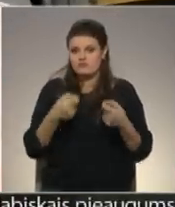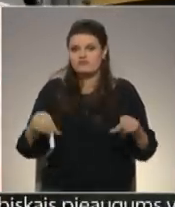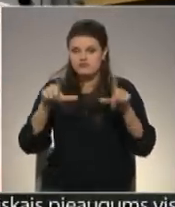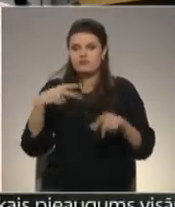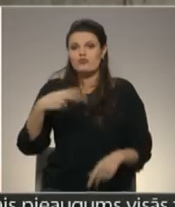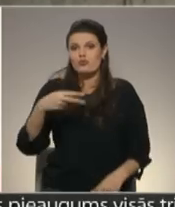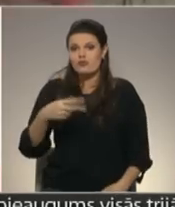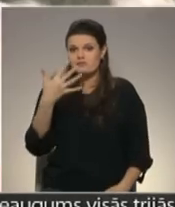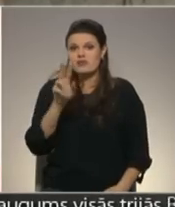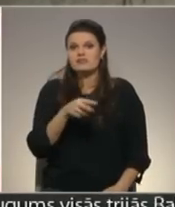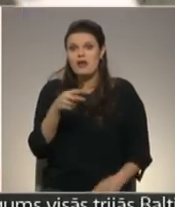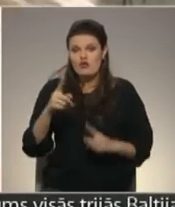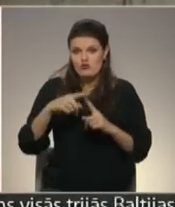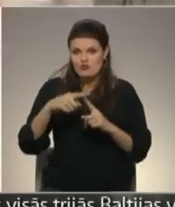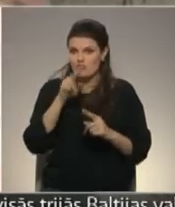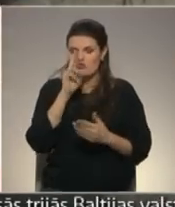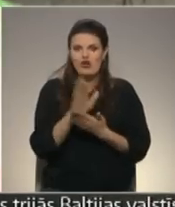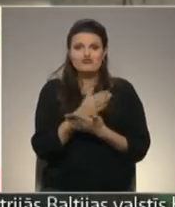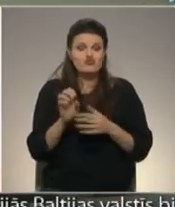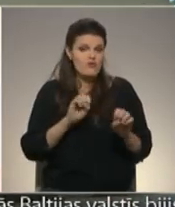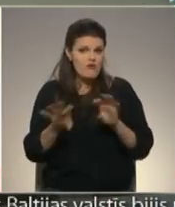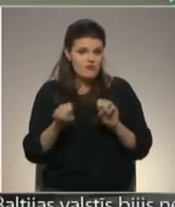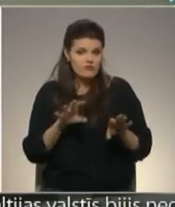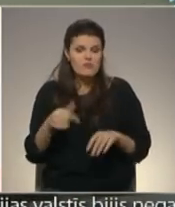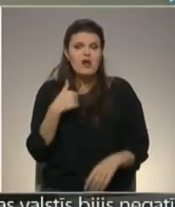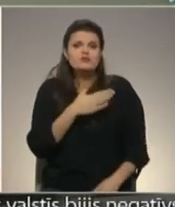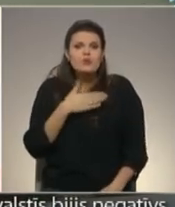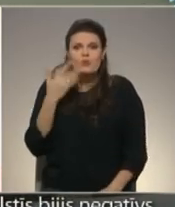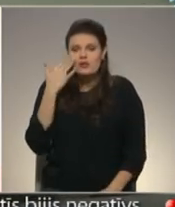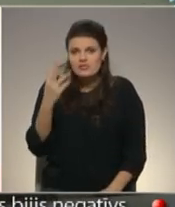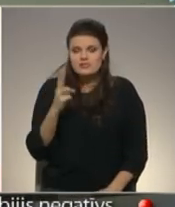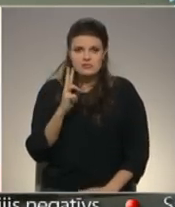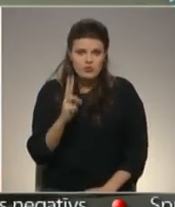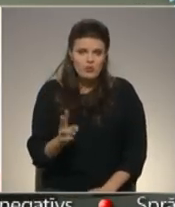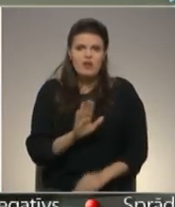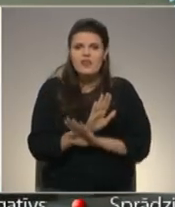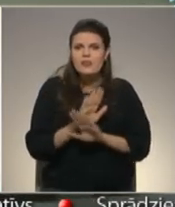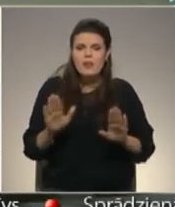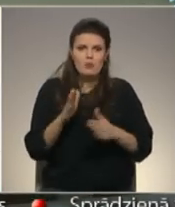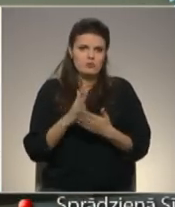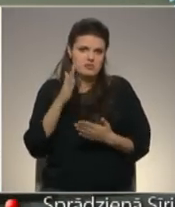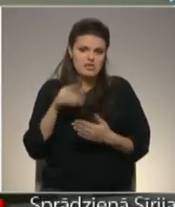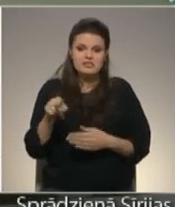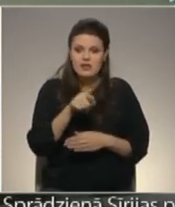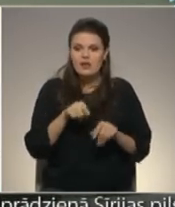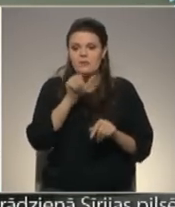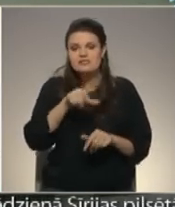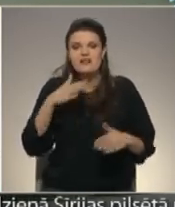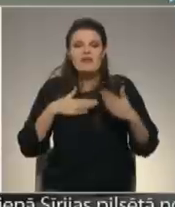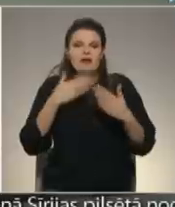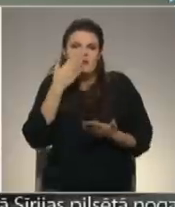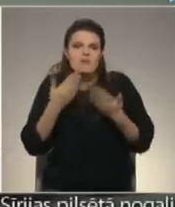līdz 25 eiro par tonu nešķiroto atkritumu. Es ļoti ceru, ka nebūs riski tam, ka cilvēki